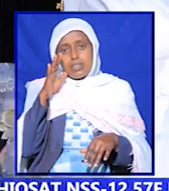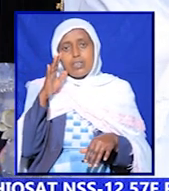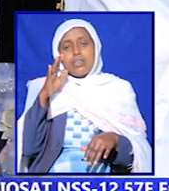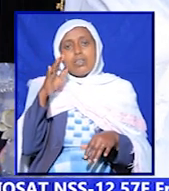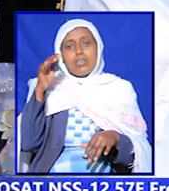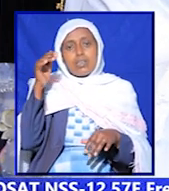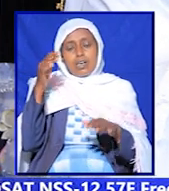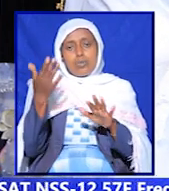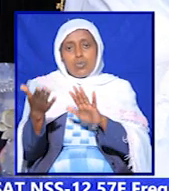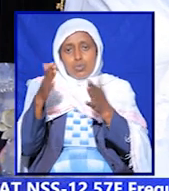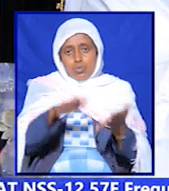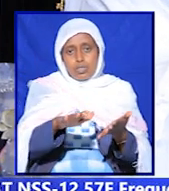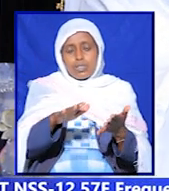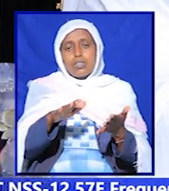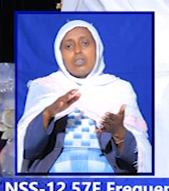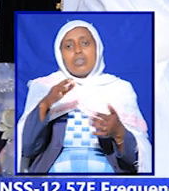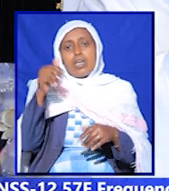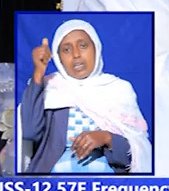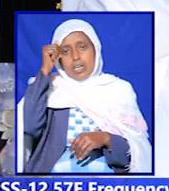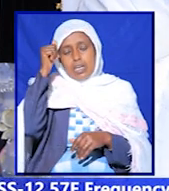ነፍስ ከሞቱት